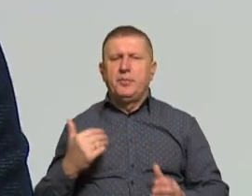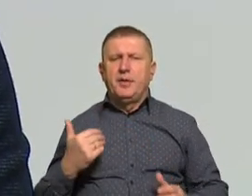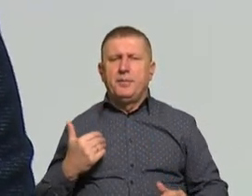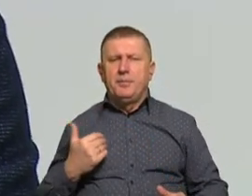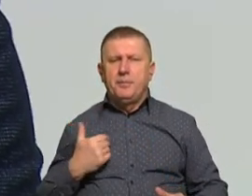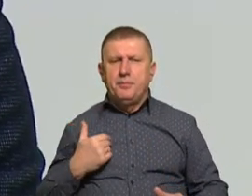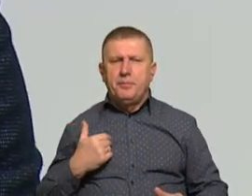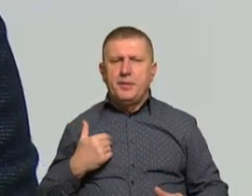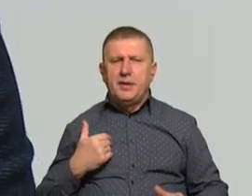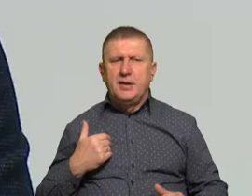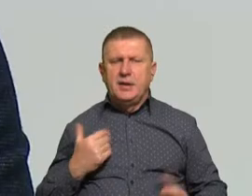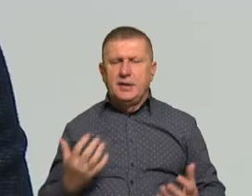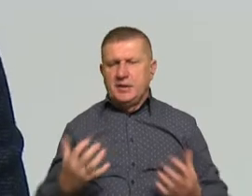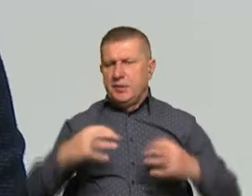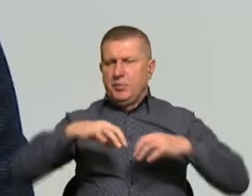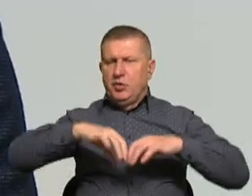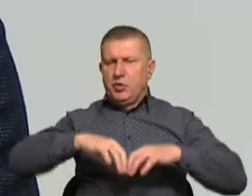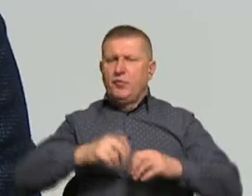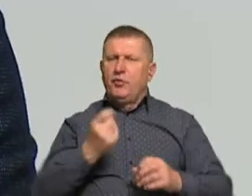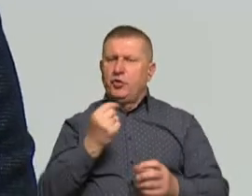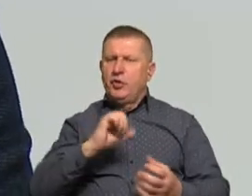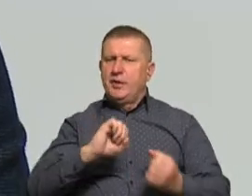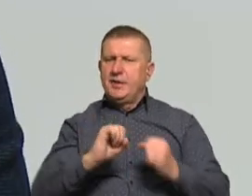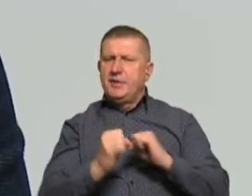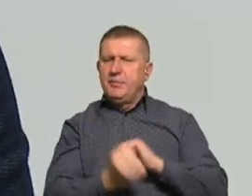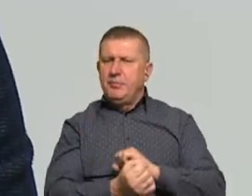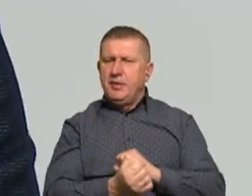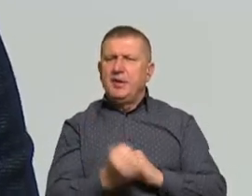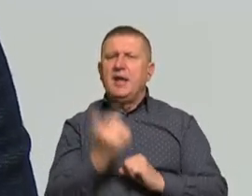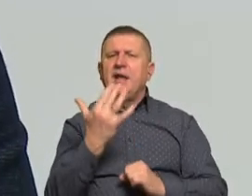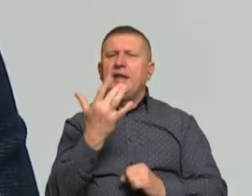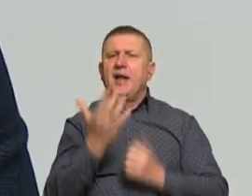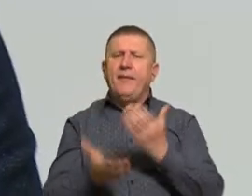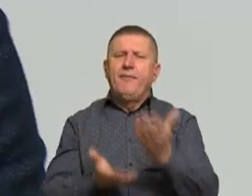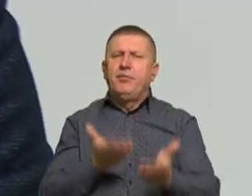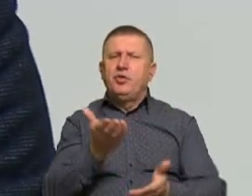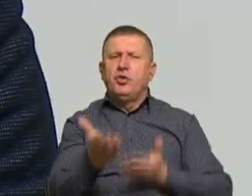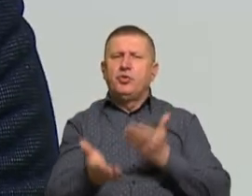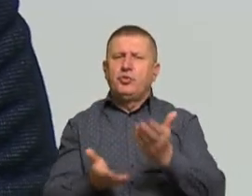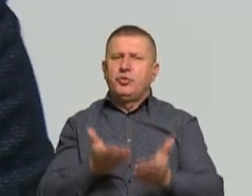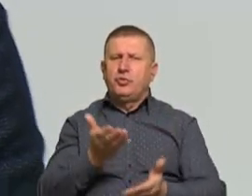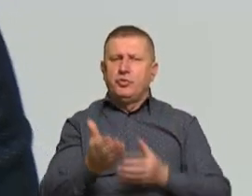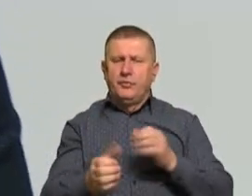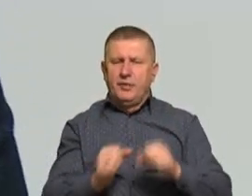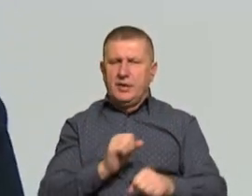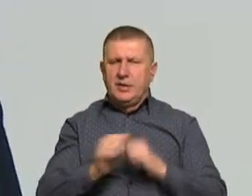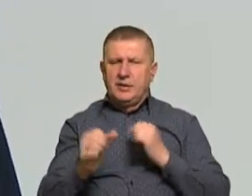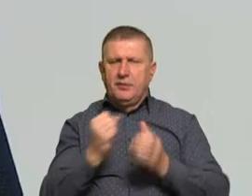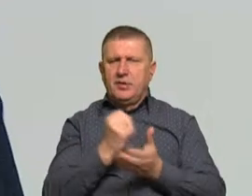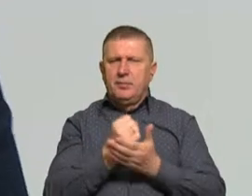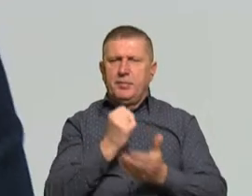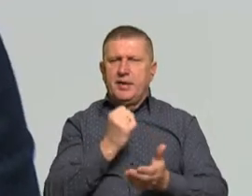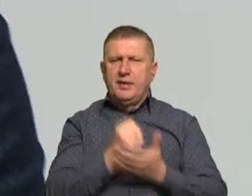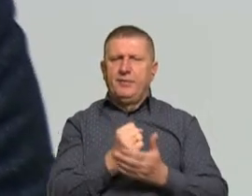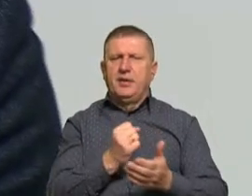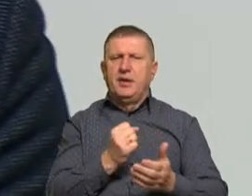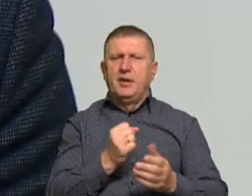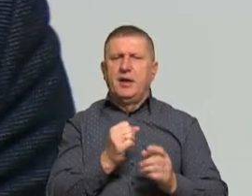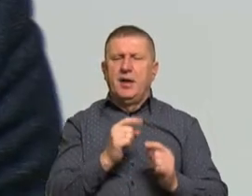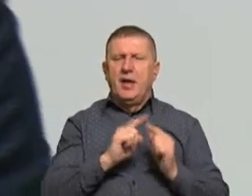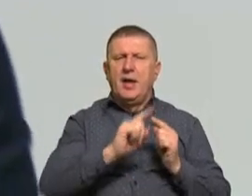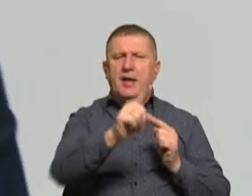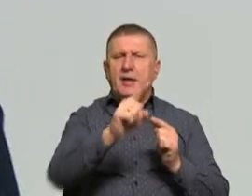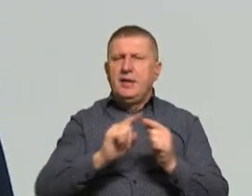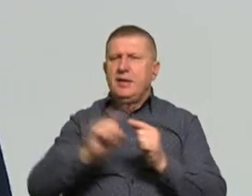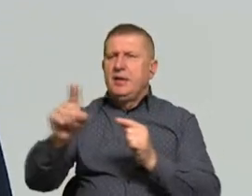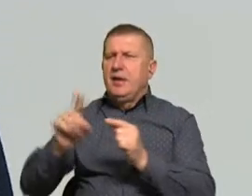publiczny transport zbiorowy przeorganizować. Ileż to wniosków mieszkańców jest składanych dotyczących tego, że linie